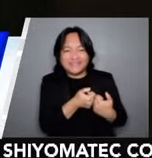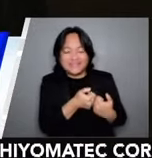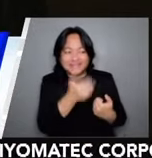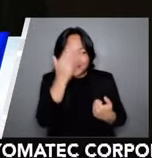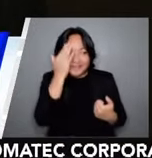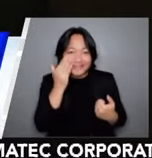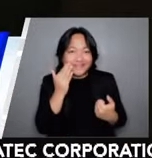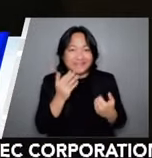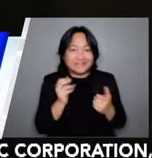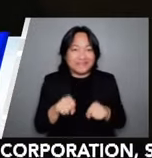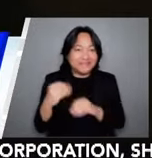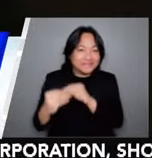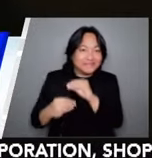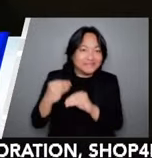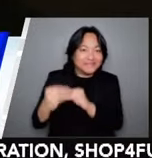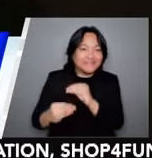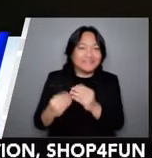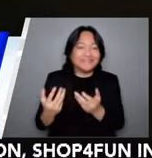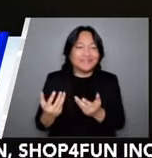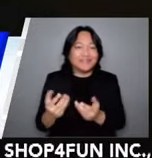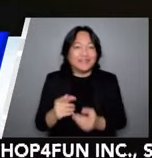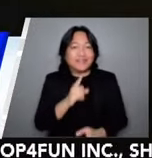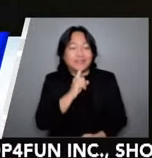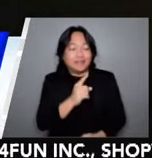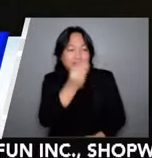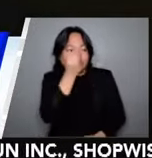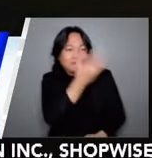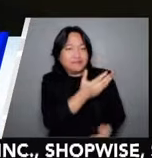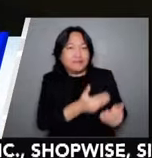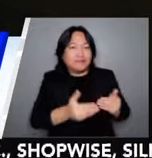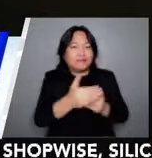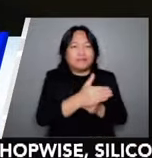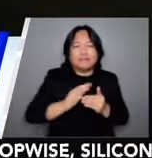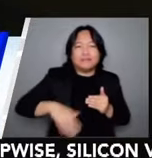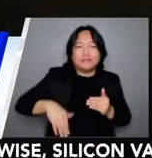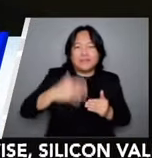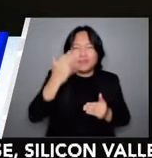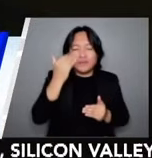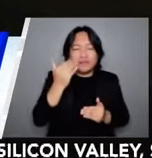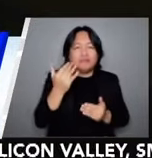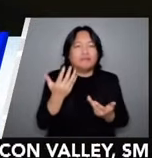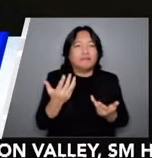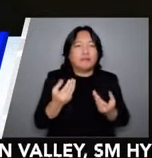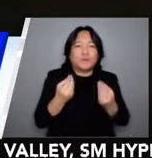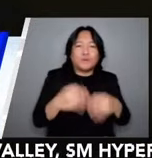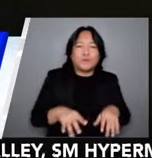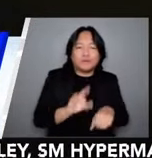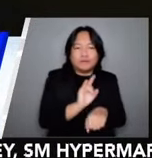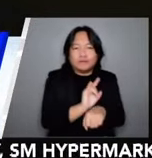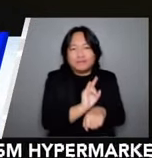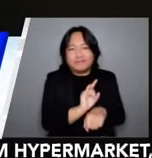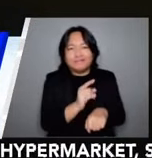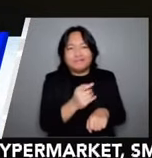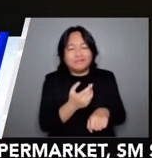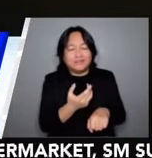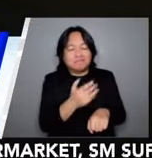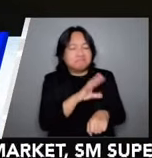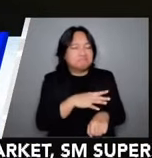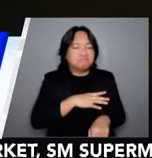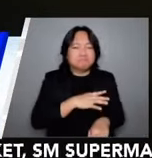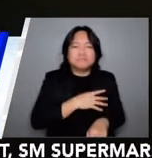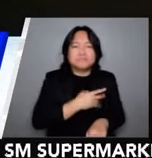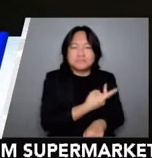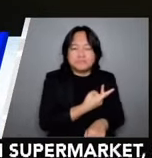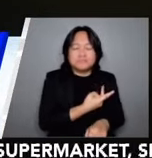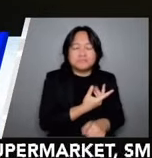Eh dahil wala pong signal, hindi ko po agad sabi agad. Kami kasi usapan namin, pagdating sa mga ganyang bagay, wala naman kami pigilan. Hindi naman namin pinapakialaman